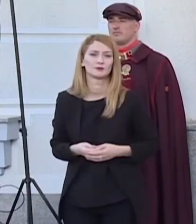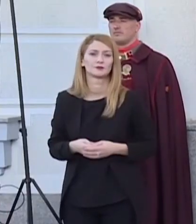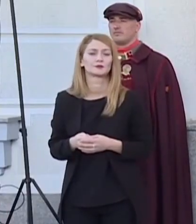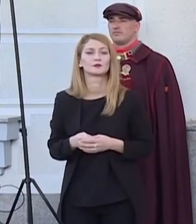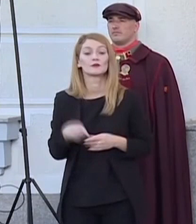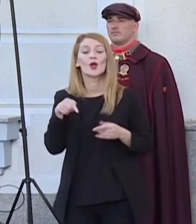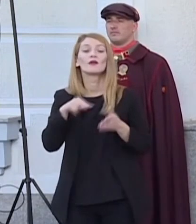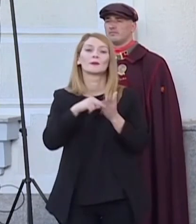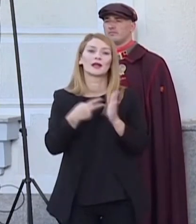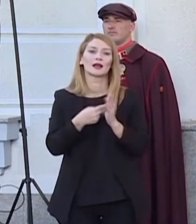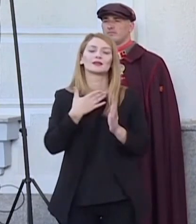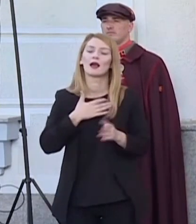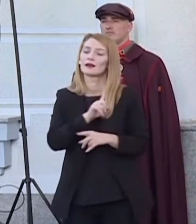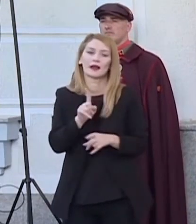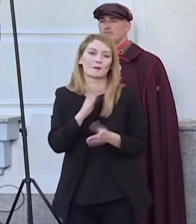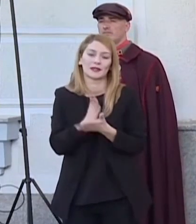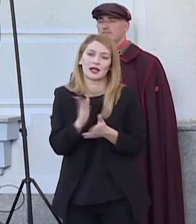Ово план е за да нема рестрикции.